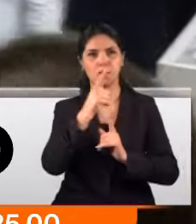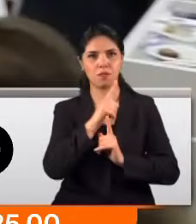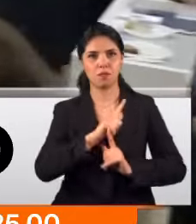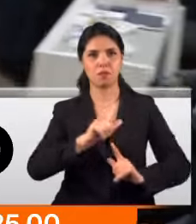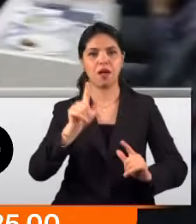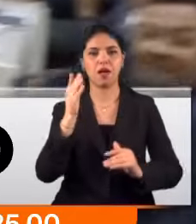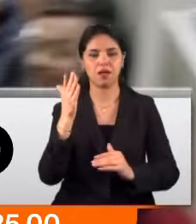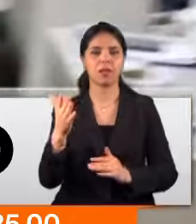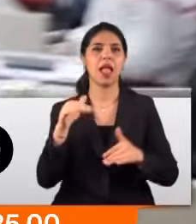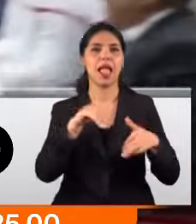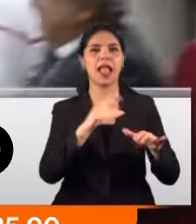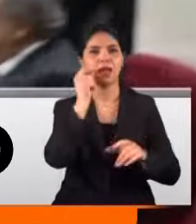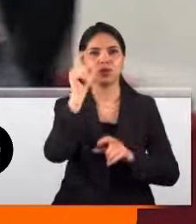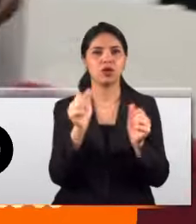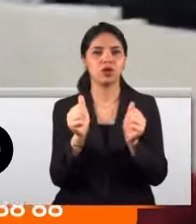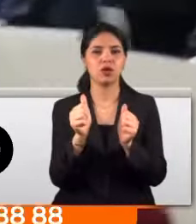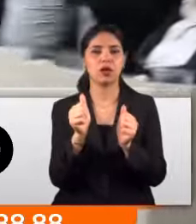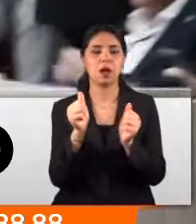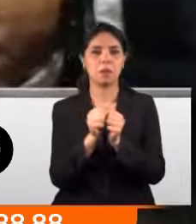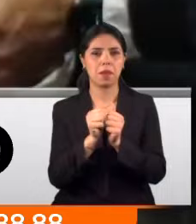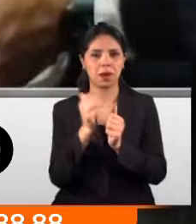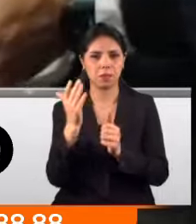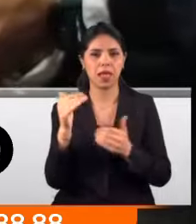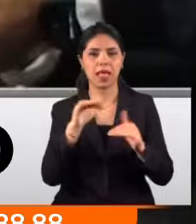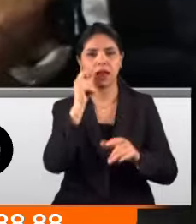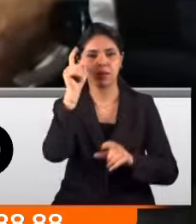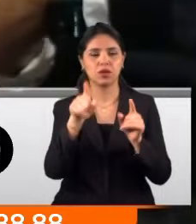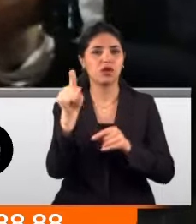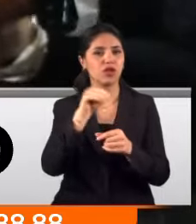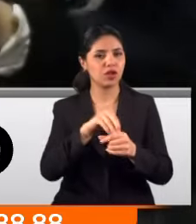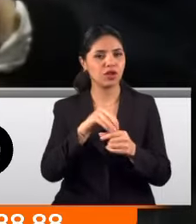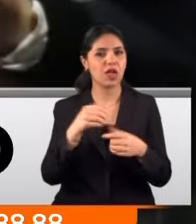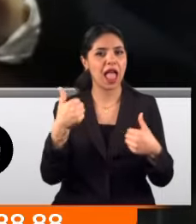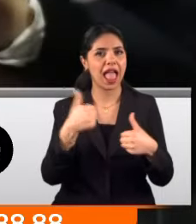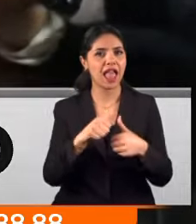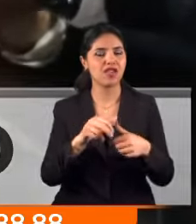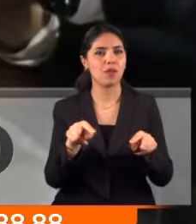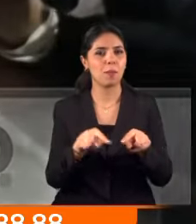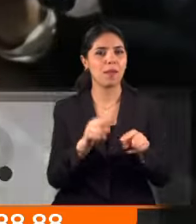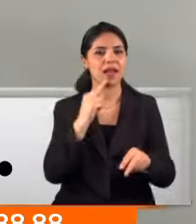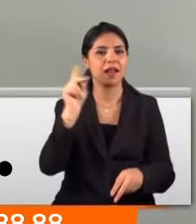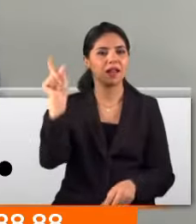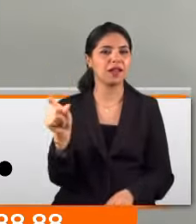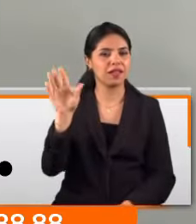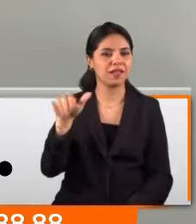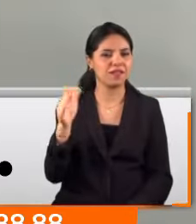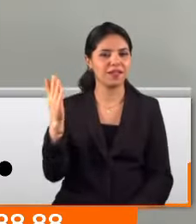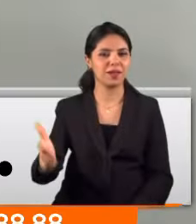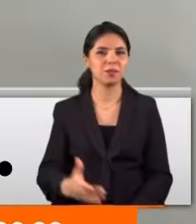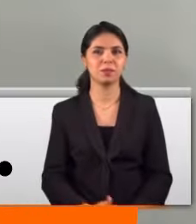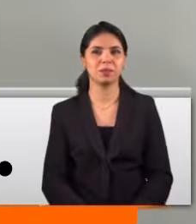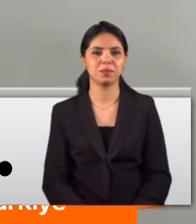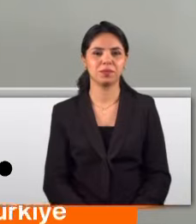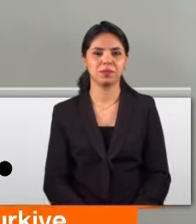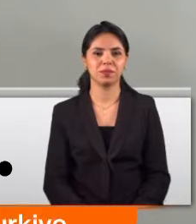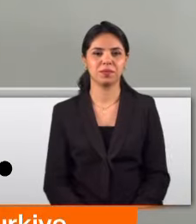girdi. Eylemcilerle burun buruna geldi. Üstelik eylemcilerin arasında eşi Meral Özcan da vardı. Hanım benim protesto ederken